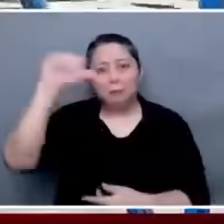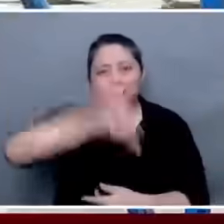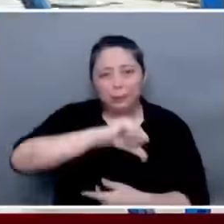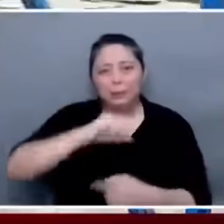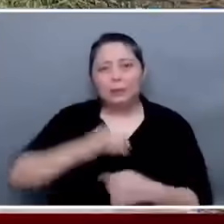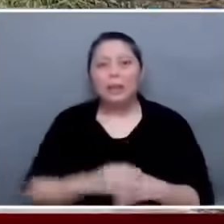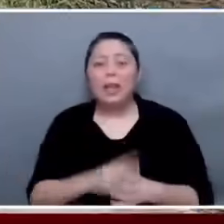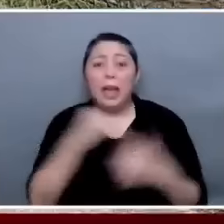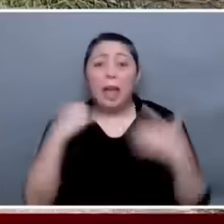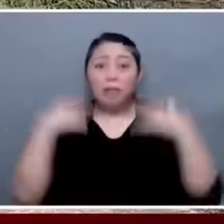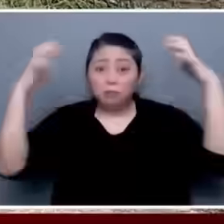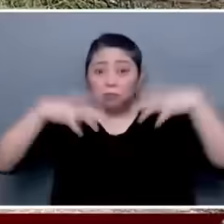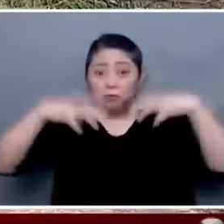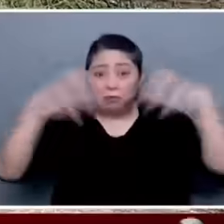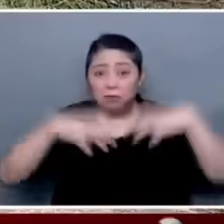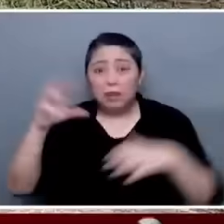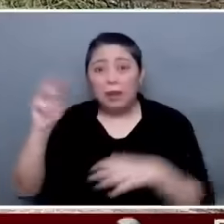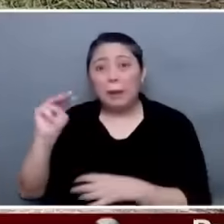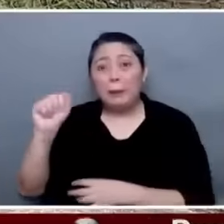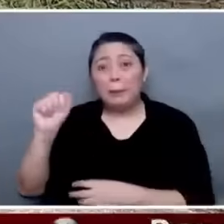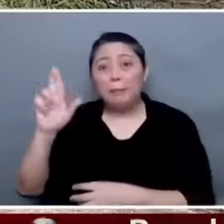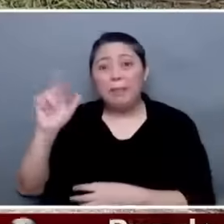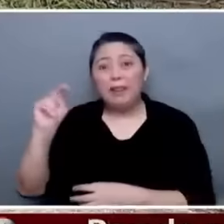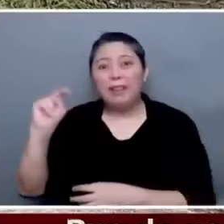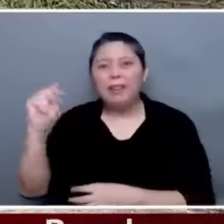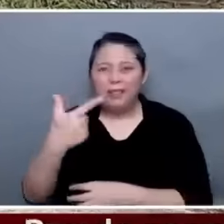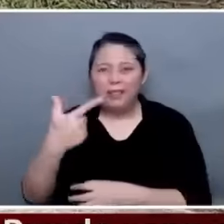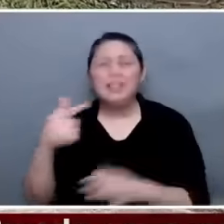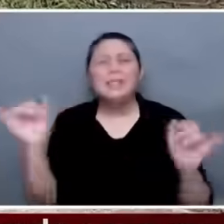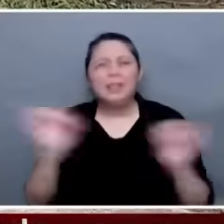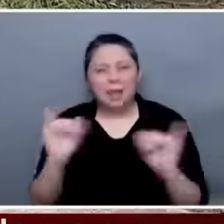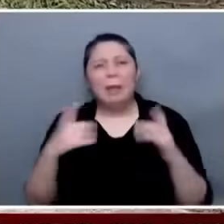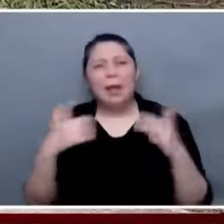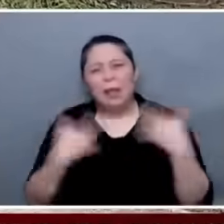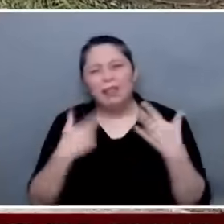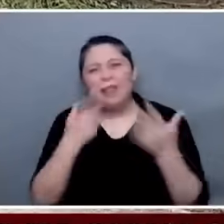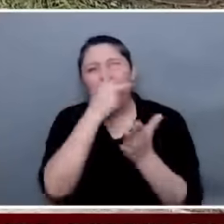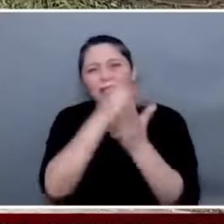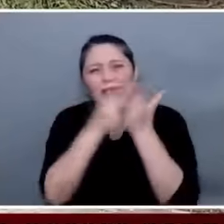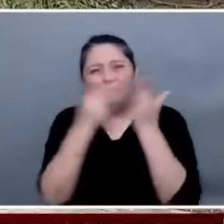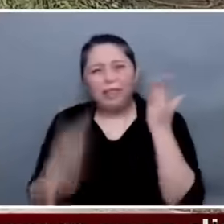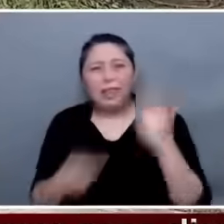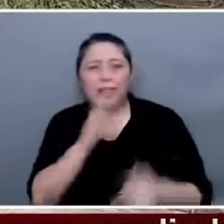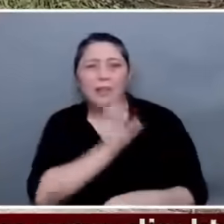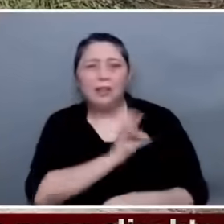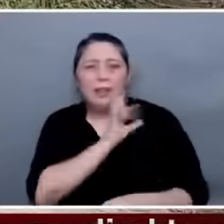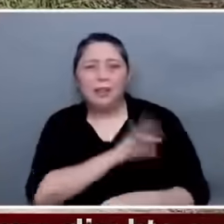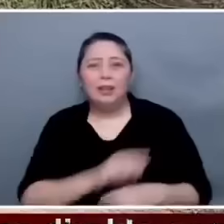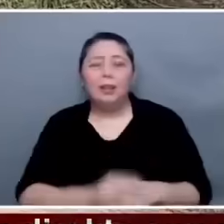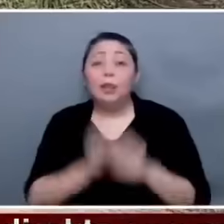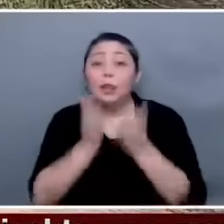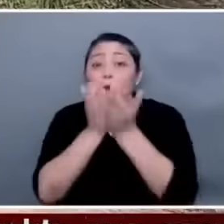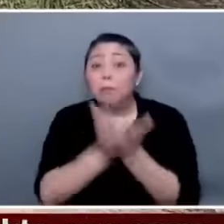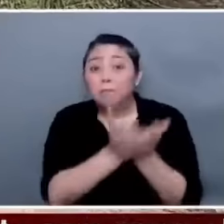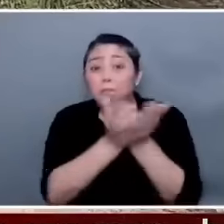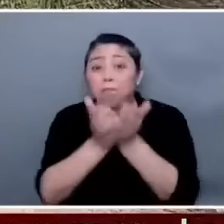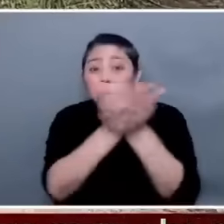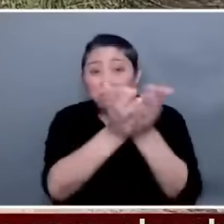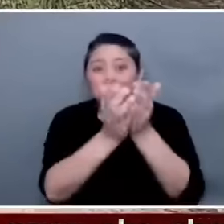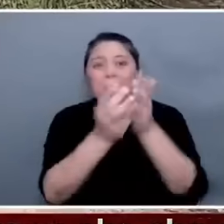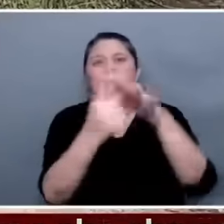Maring. Lumubog lahat ng mga bangka namin. So ngayon, nag-i-start na naman kami nagre-repair. Hindi